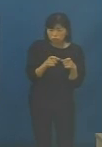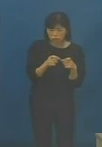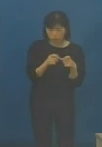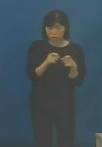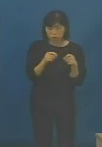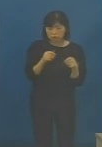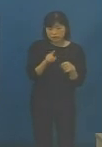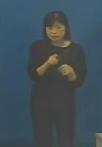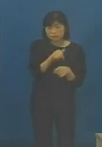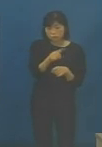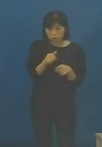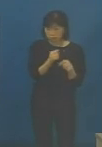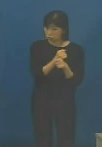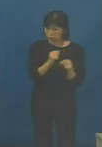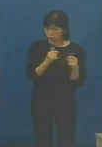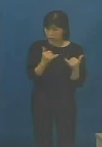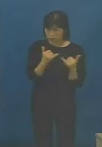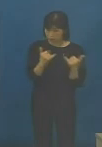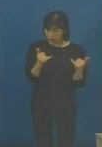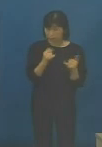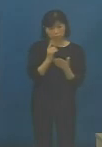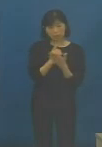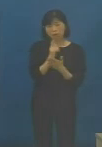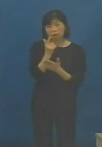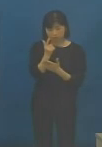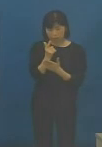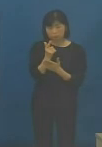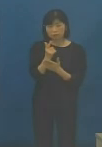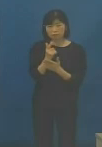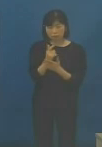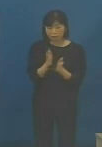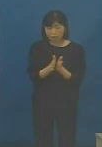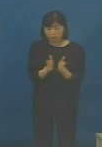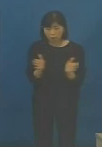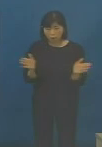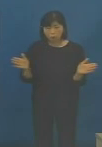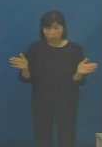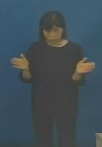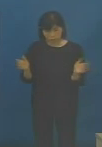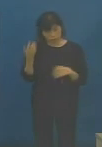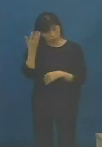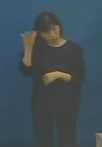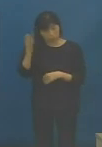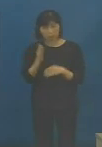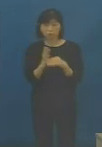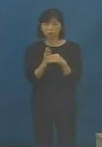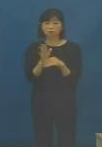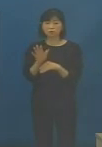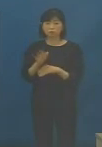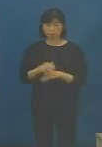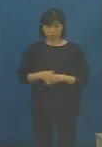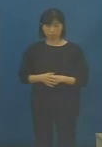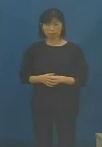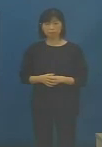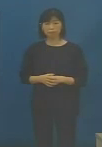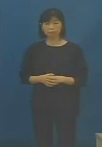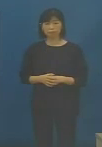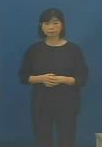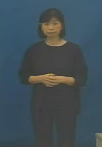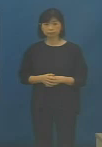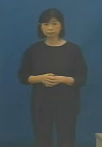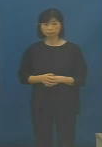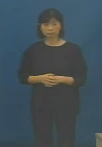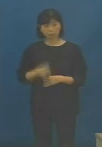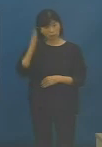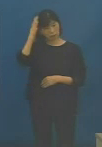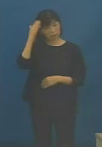は幅広く採択しうるものとして今想定をいたしております。それから燃